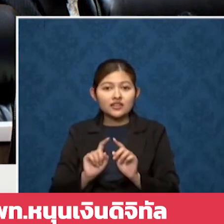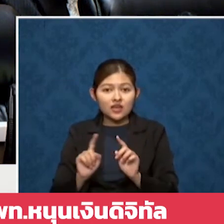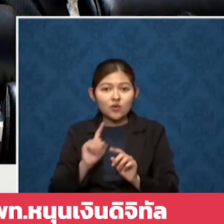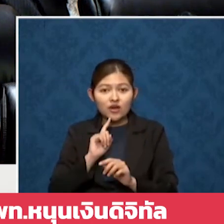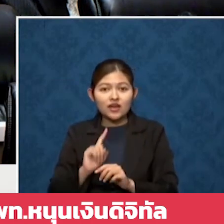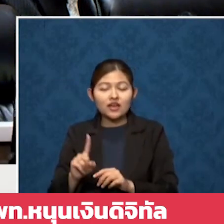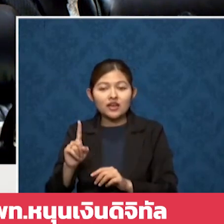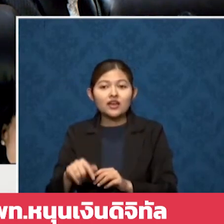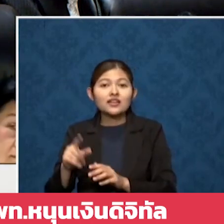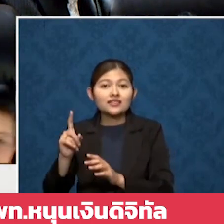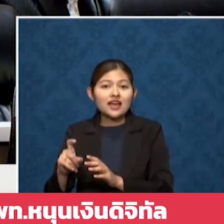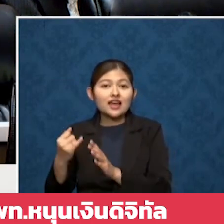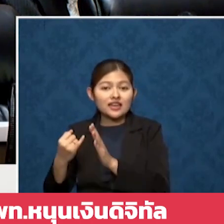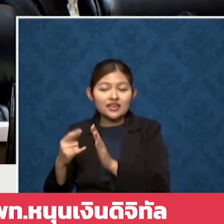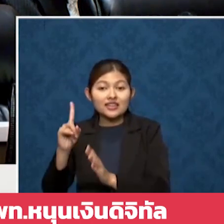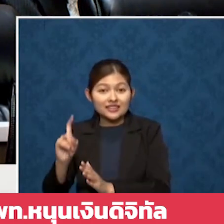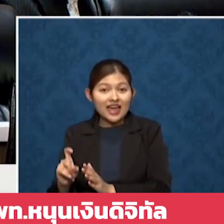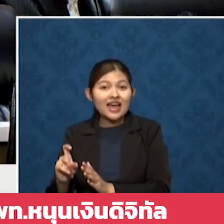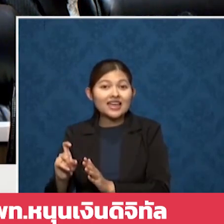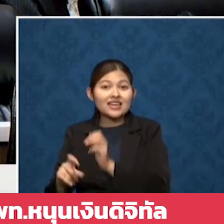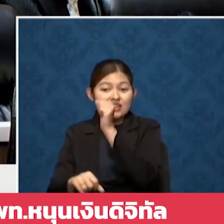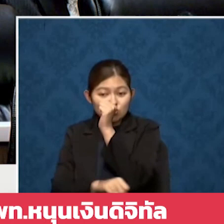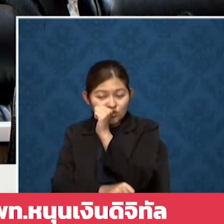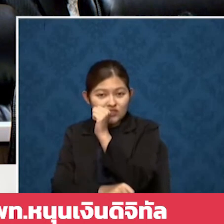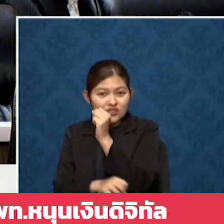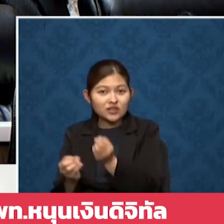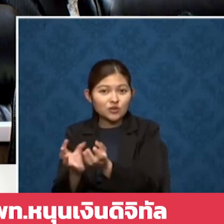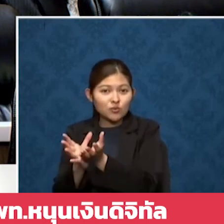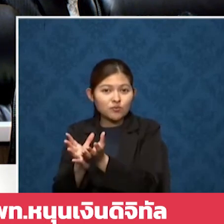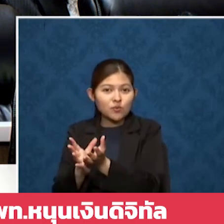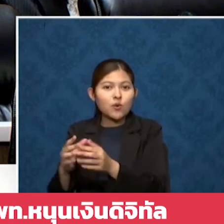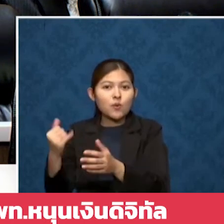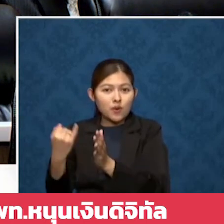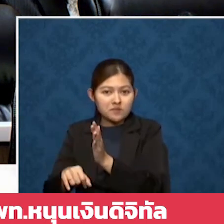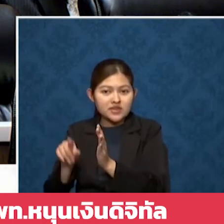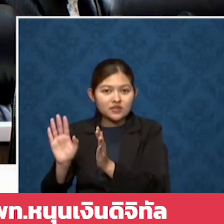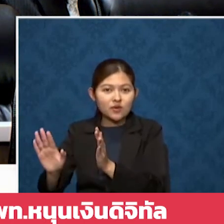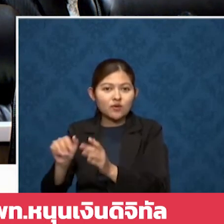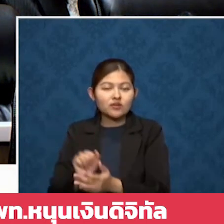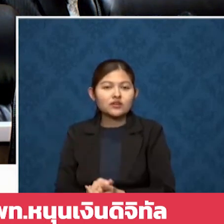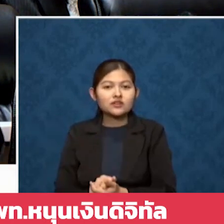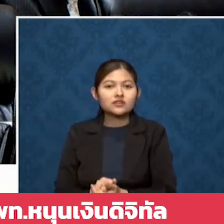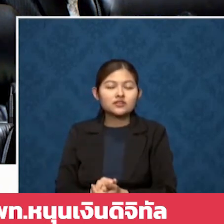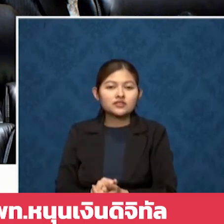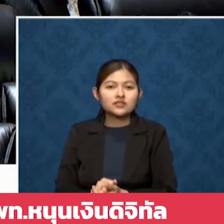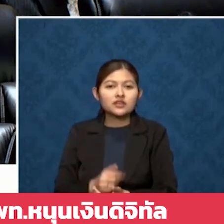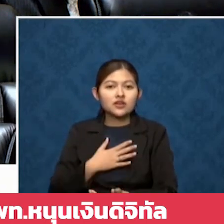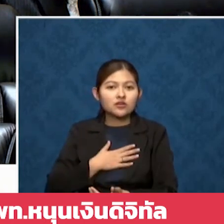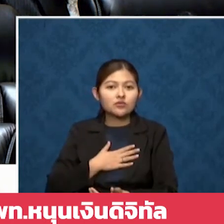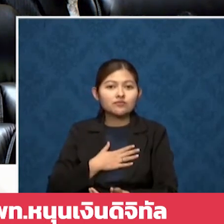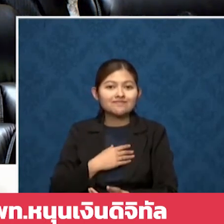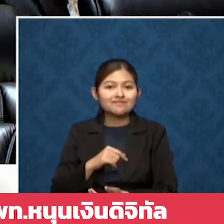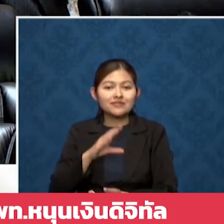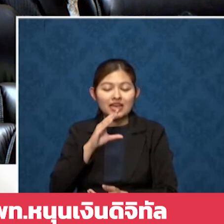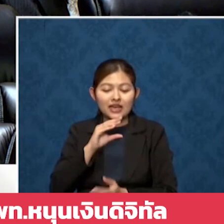ครงการดิจิทัลวอลเล็ต 10,000 บาทมาได้ถูกที่ถูกเวลาในขณะนี้ถือเป็นนโยบายเรือธงของรัฐบาลเศร